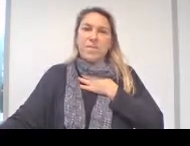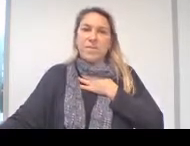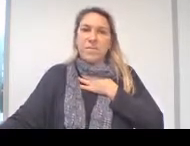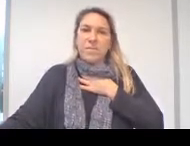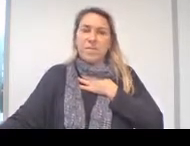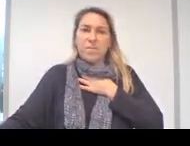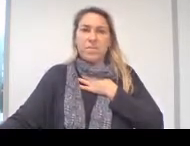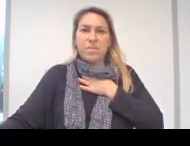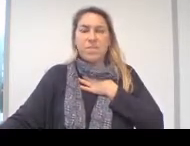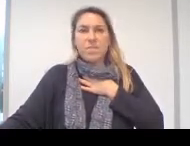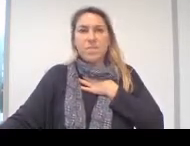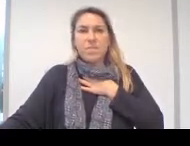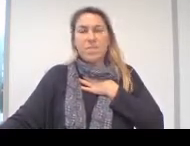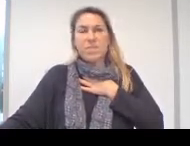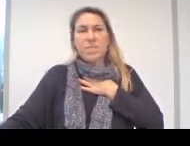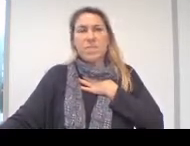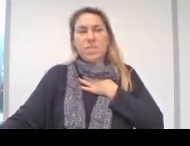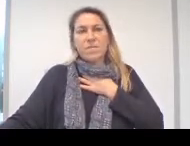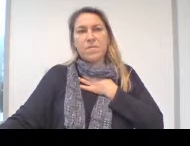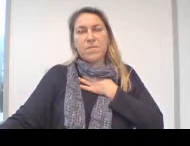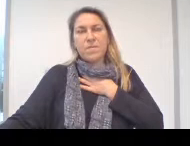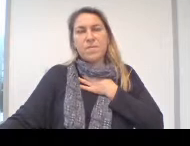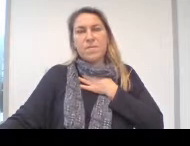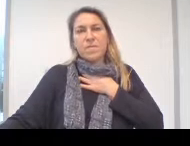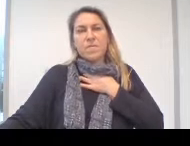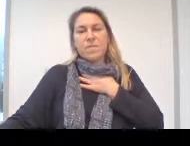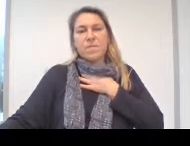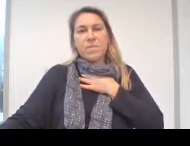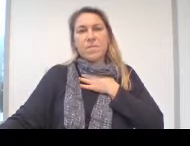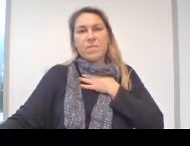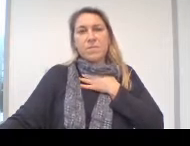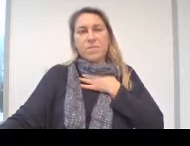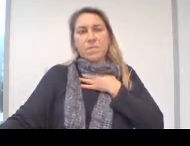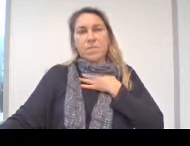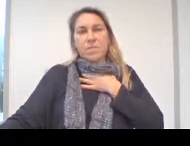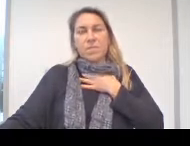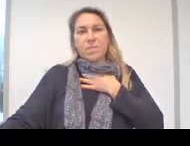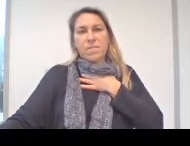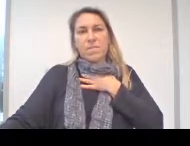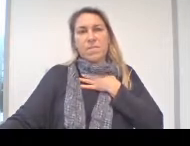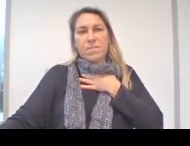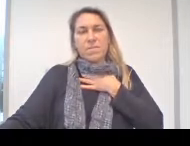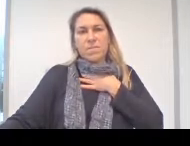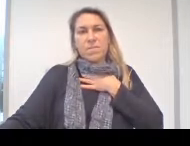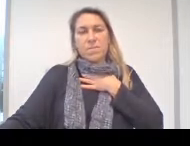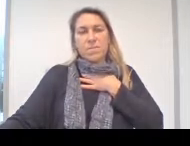qu'on essaie de fidéliser, mais également pour les personnes au sein de l'entreprise. Et en ça, on retrouve aussi une variante du tourisme durable.